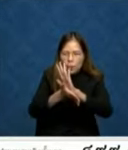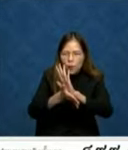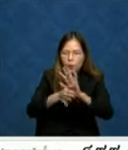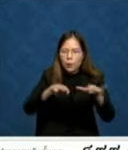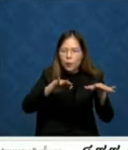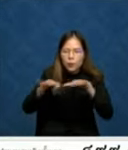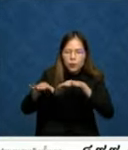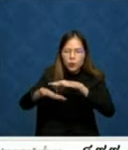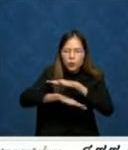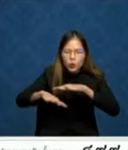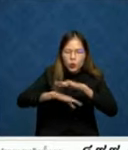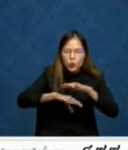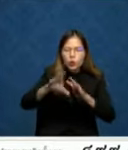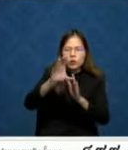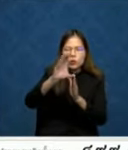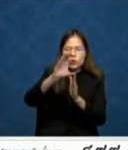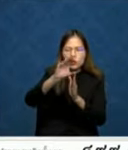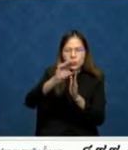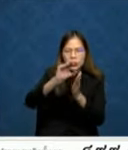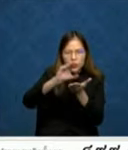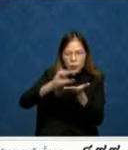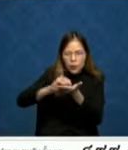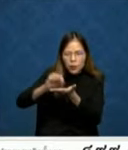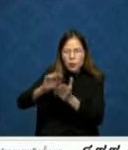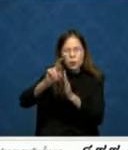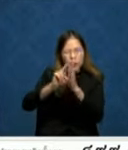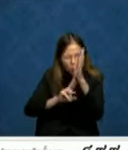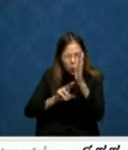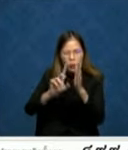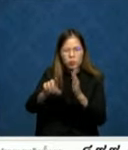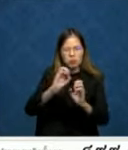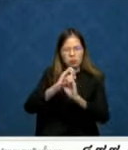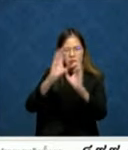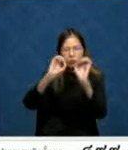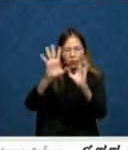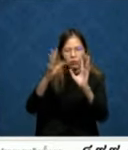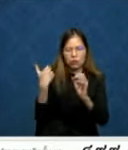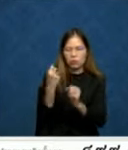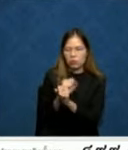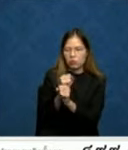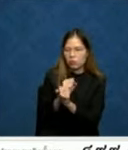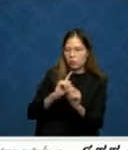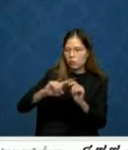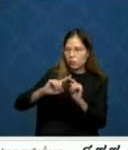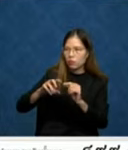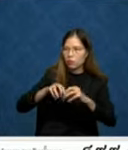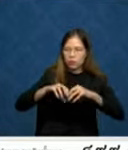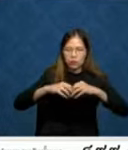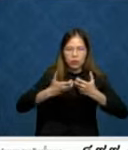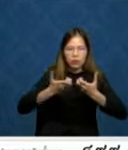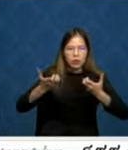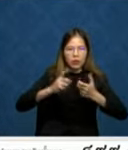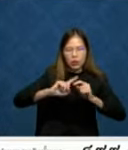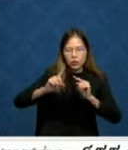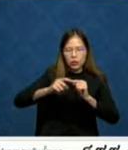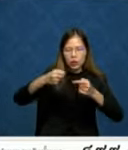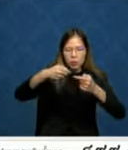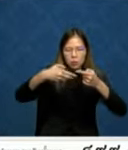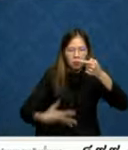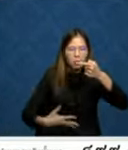จัดเก็บข้อมูลอย่างเป็นระบบจัดทำโดยตัวกลางที่น่าเชื่อถือเก็บข้อมูลธุรกรรมแยกรายพื้นที่แยกประเภทสินค้